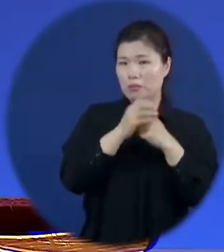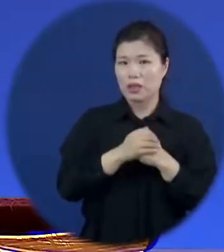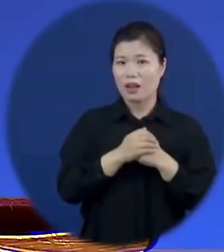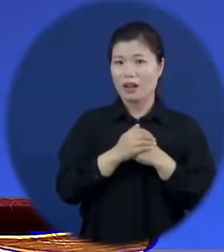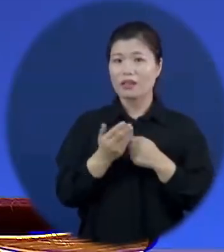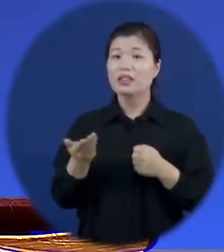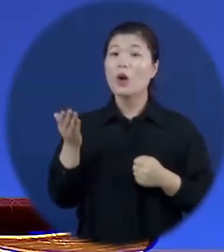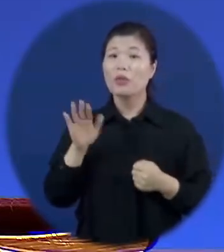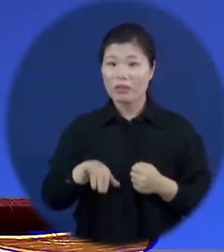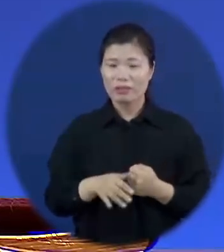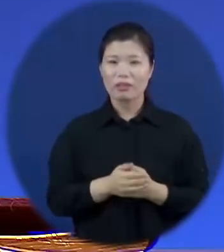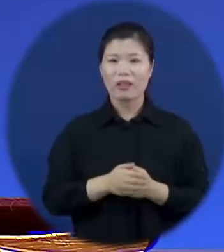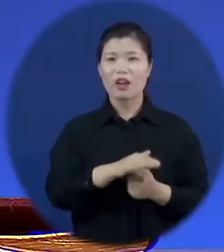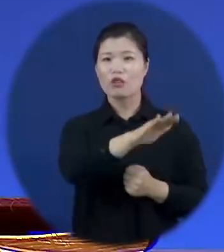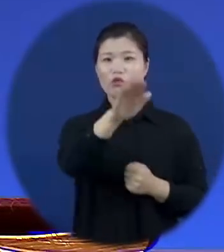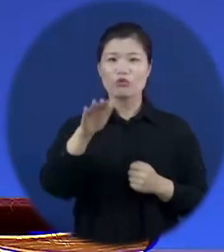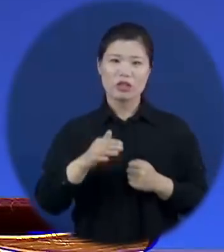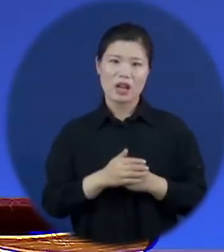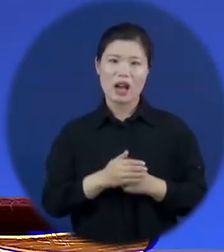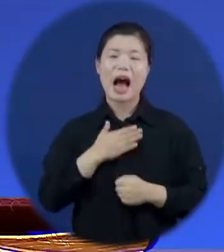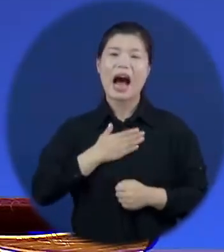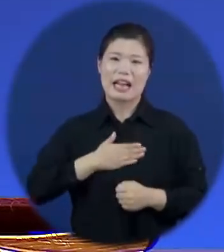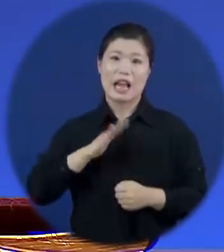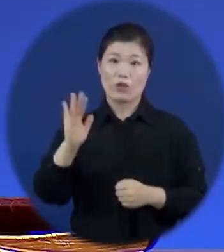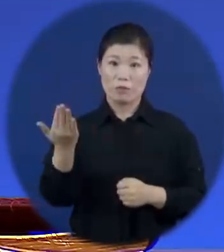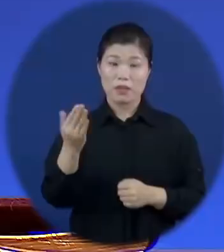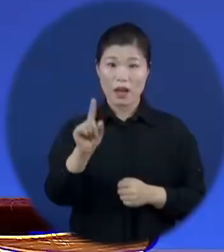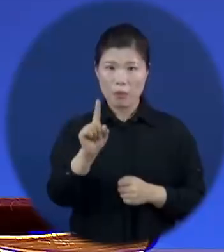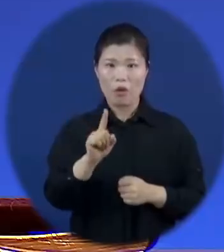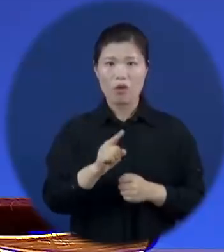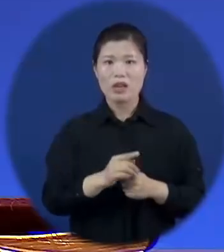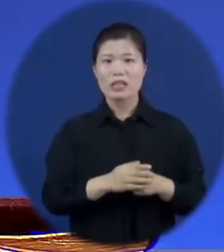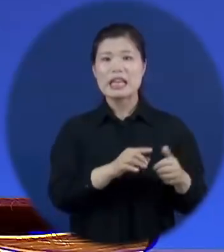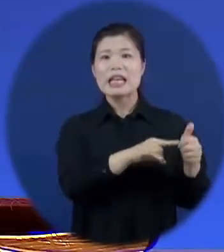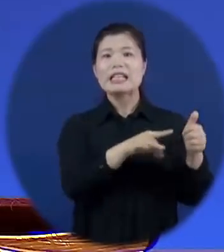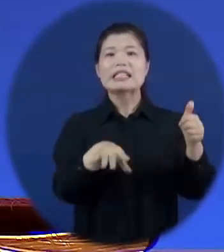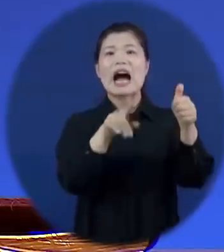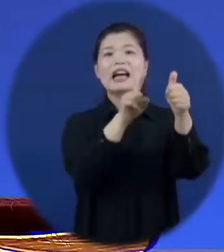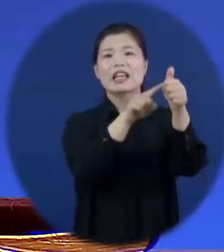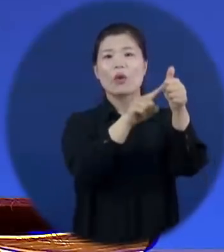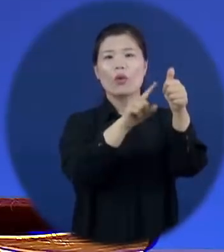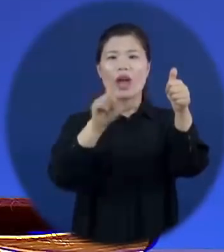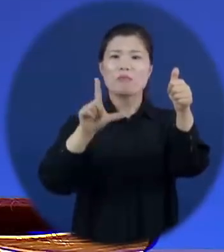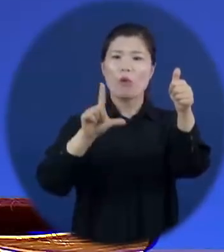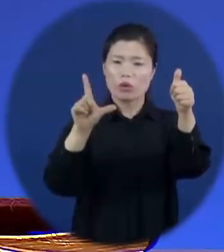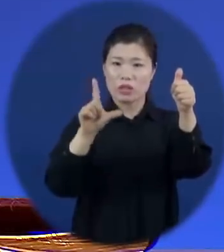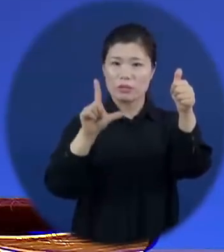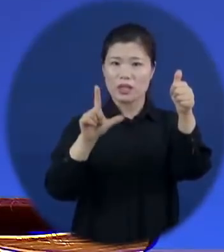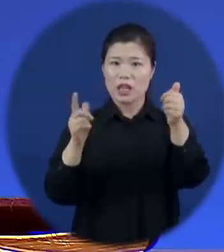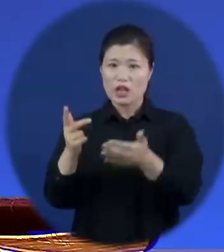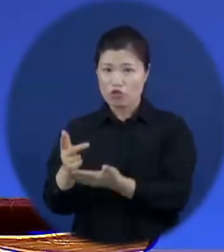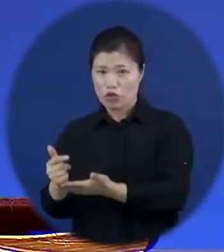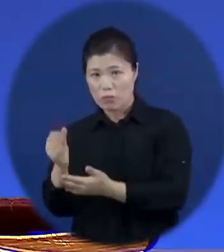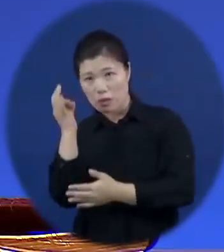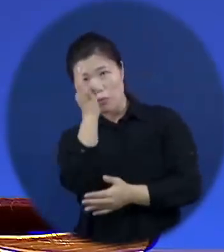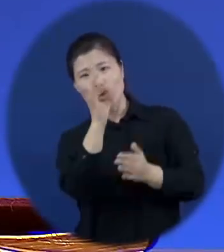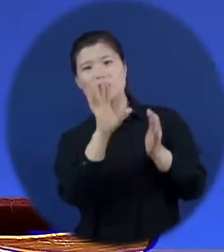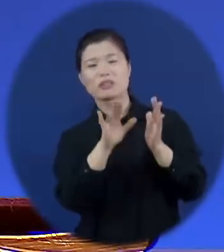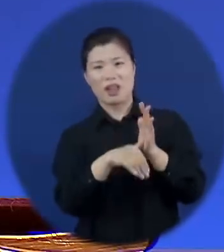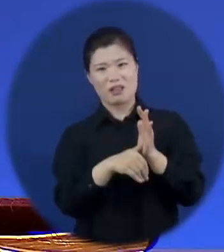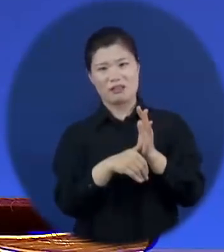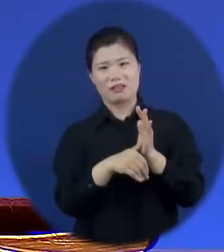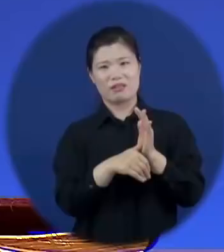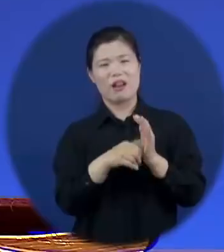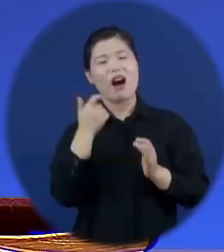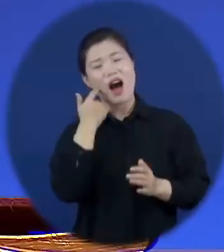그런데 말입니다, 우리는 알아야 할 것이 있습니다. 삭개오의 바로 그 모습이 주님